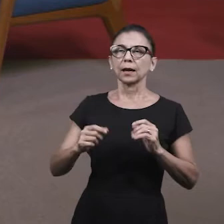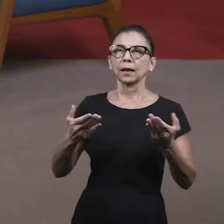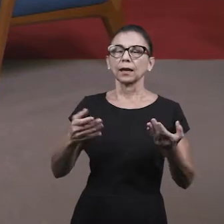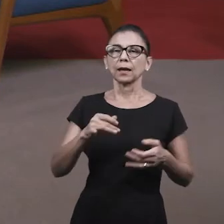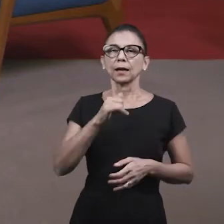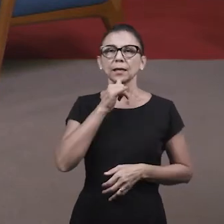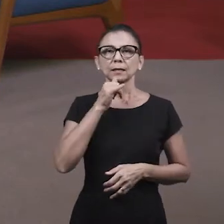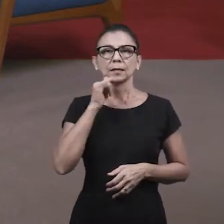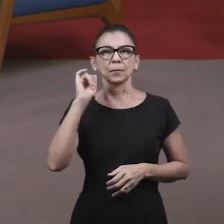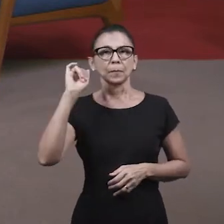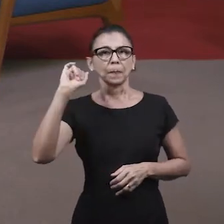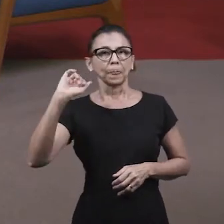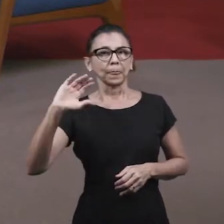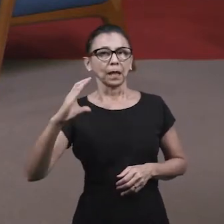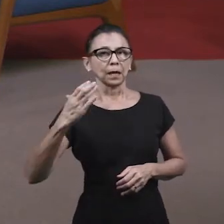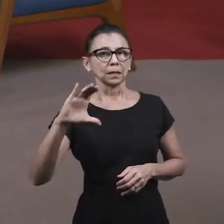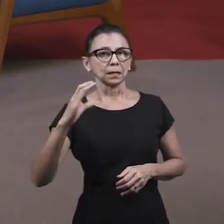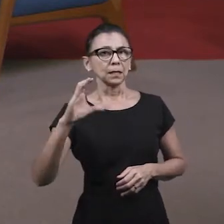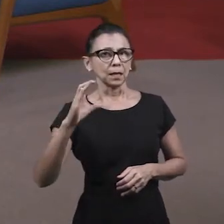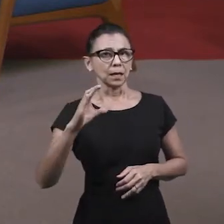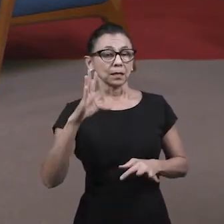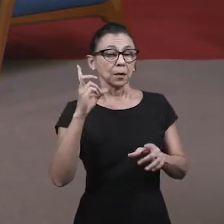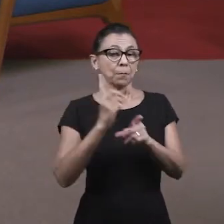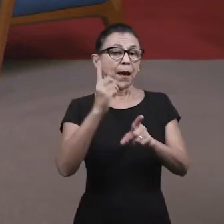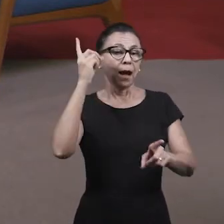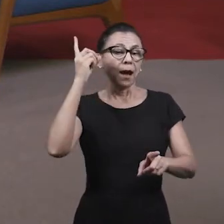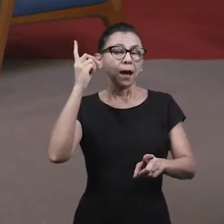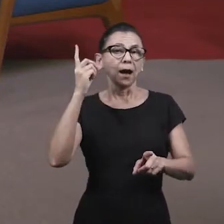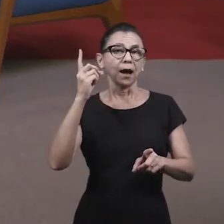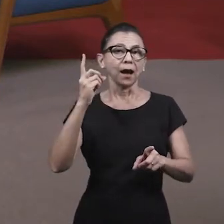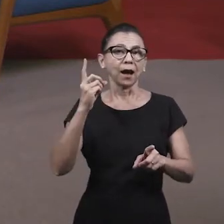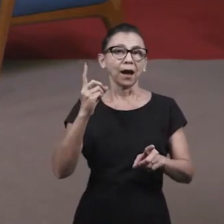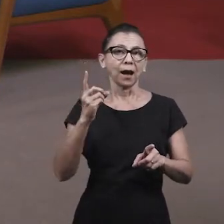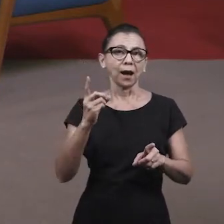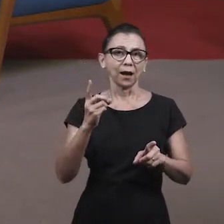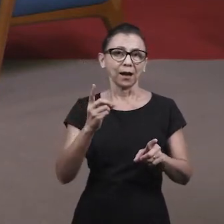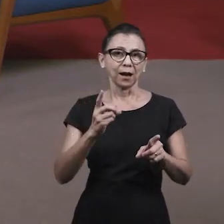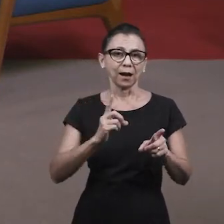mystère, quand on parle de mystère, de ce qui est occulté,